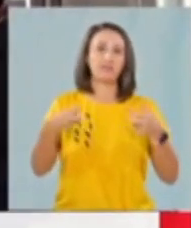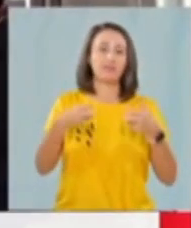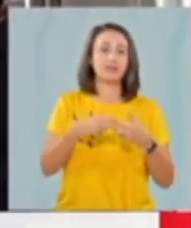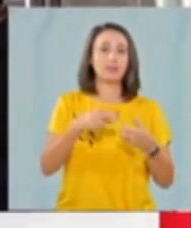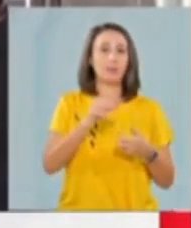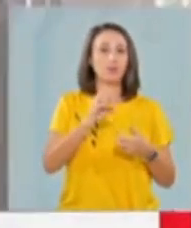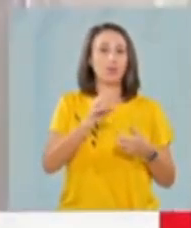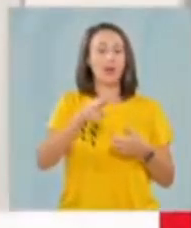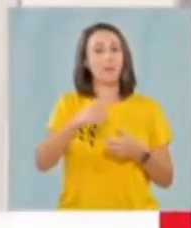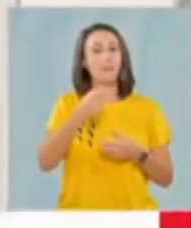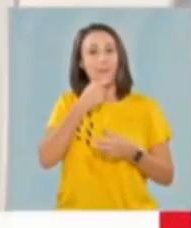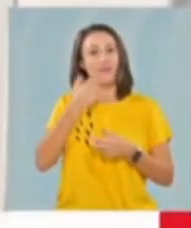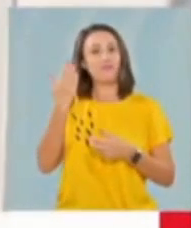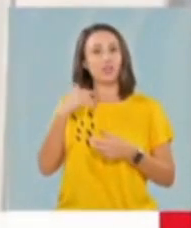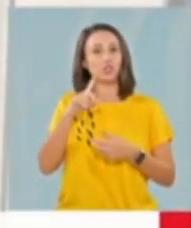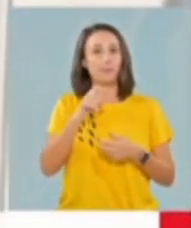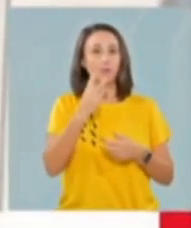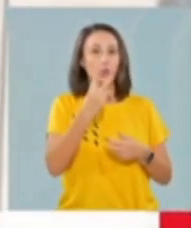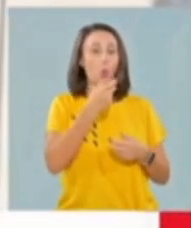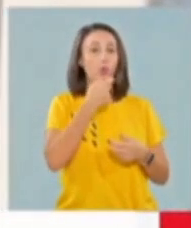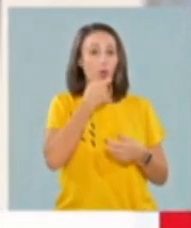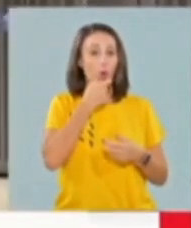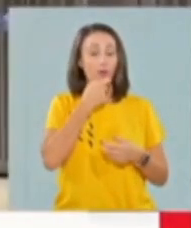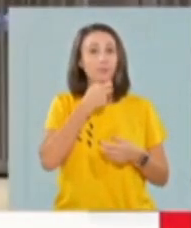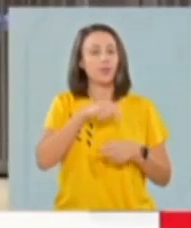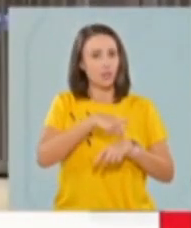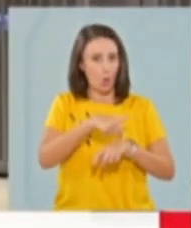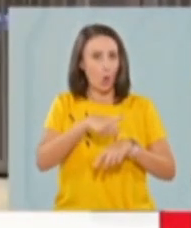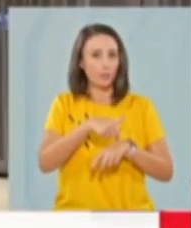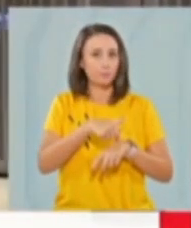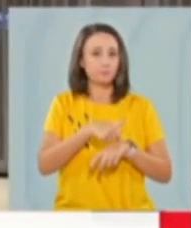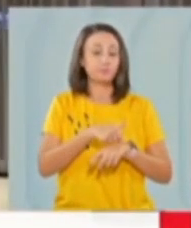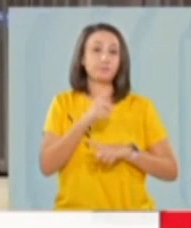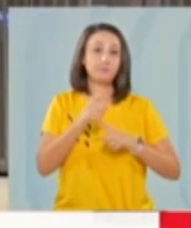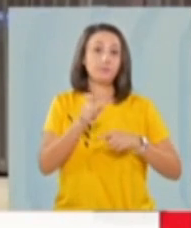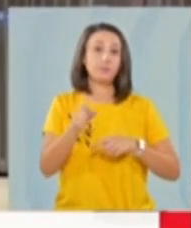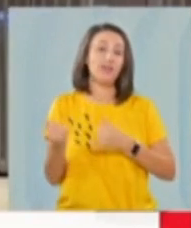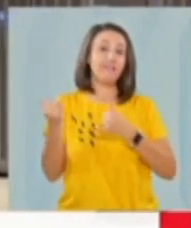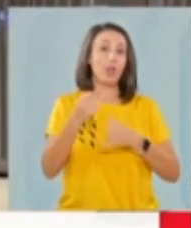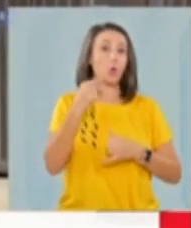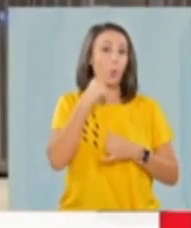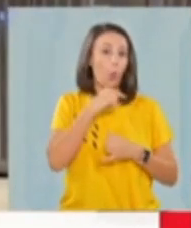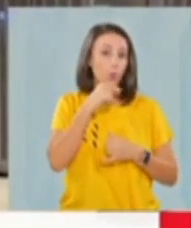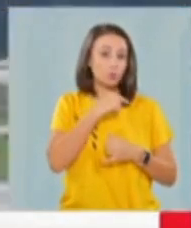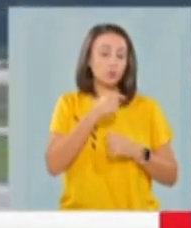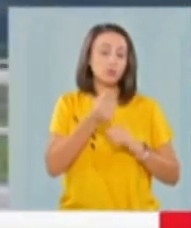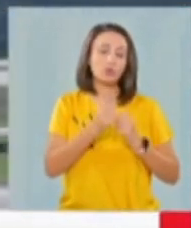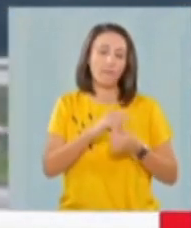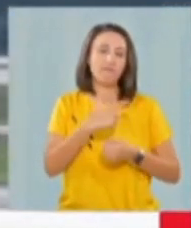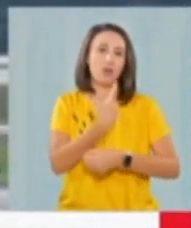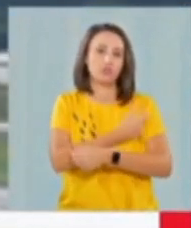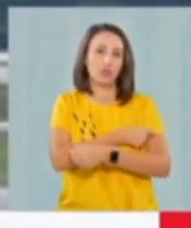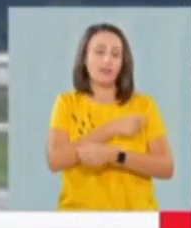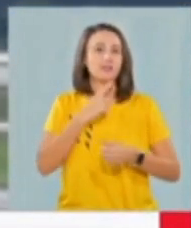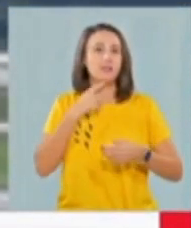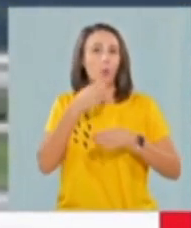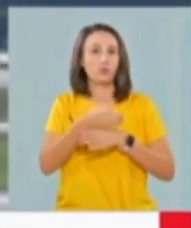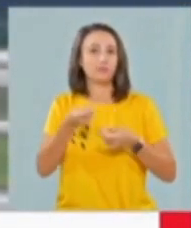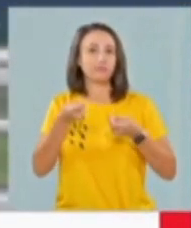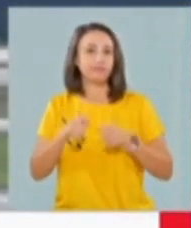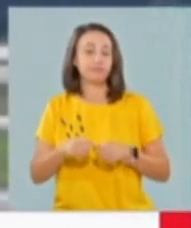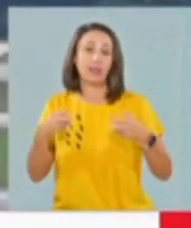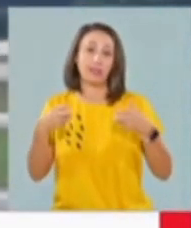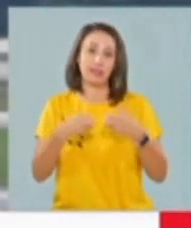cer nu mai vechi de 72 de ore Dacă o persoană vine din zona roșie fi este vaccinat în sau trecută prin boală fi intră în carantină